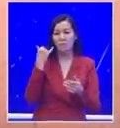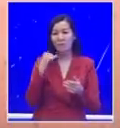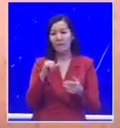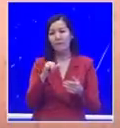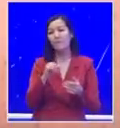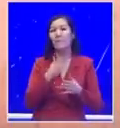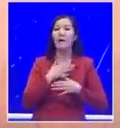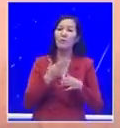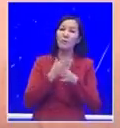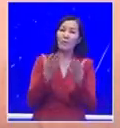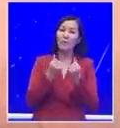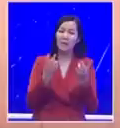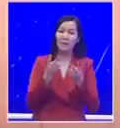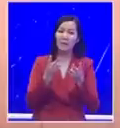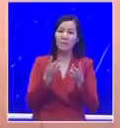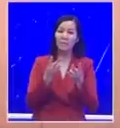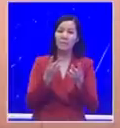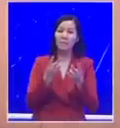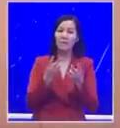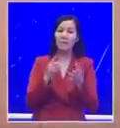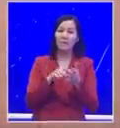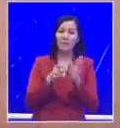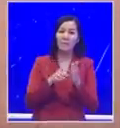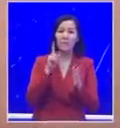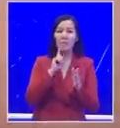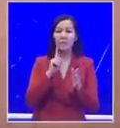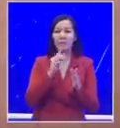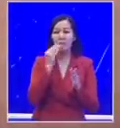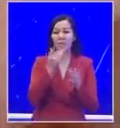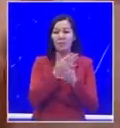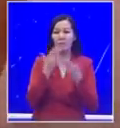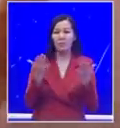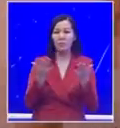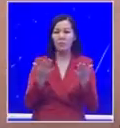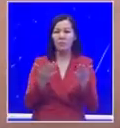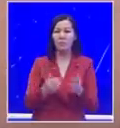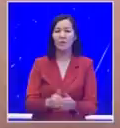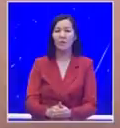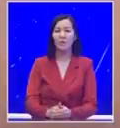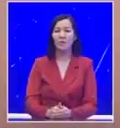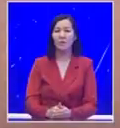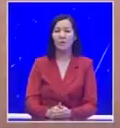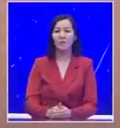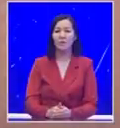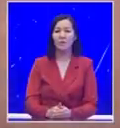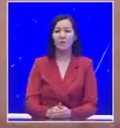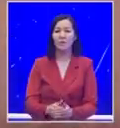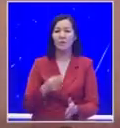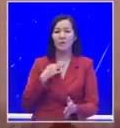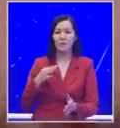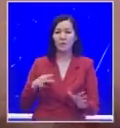жігіттерге көмектесіңіздер. Пәтерімді төлемей жатырмын, тамағым да жоқ мінекі. Деп отқан тамағымыз мына осы баламыз кемсін.